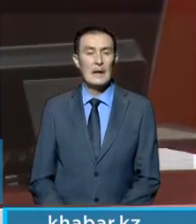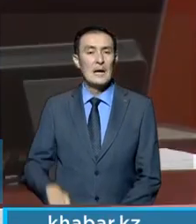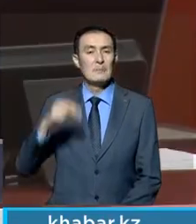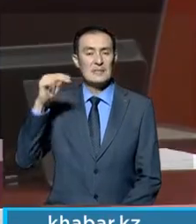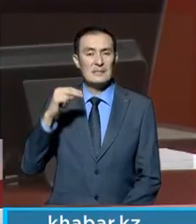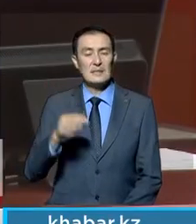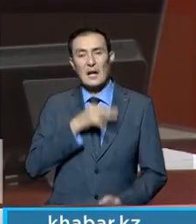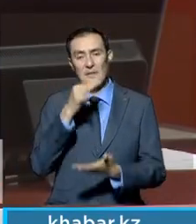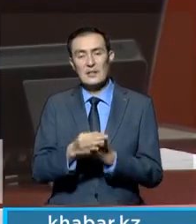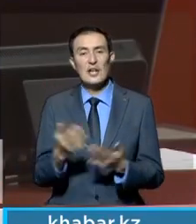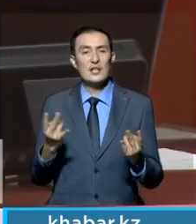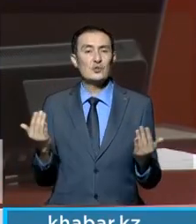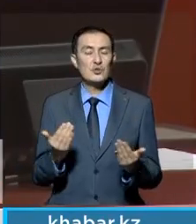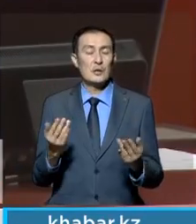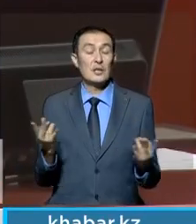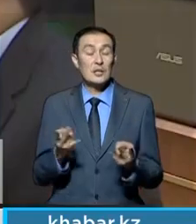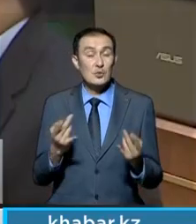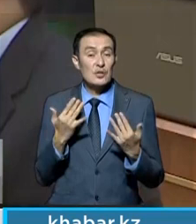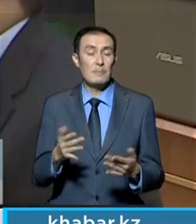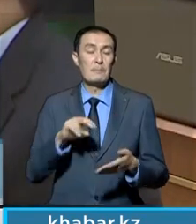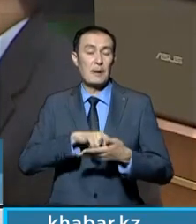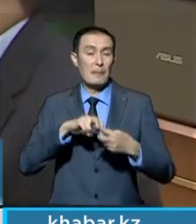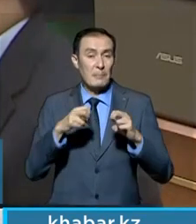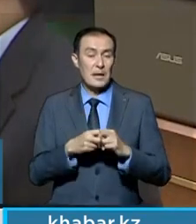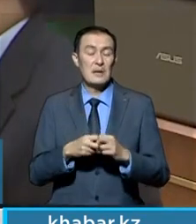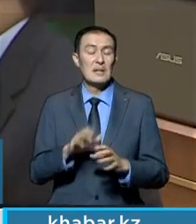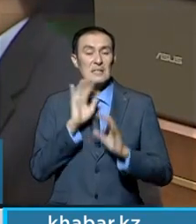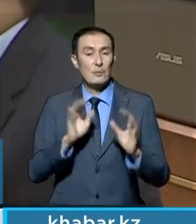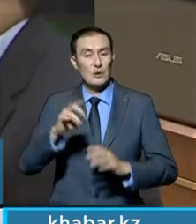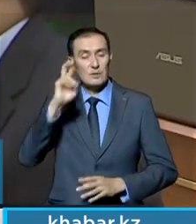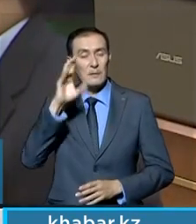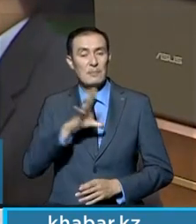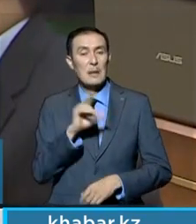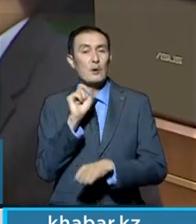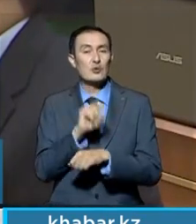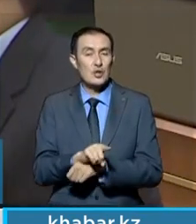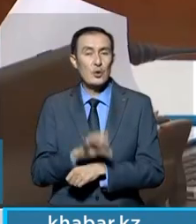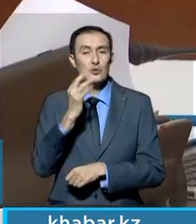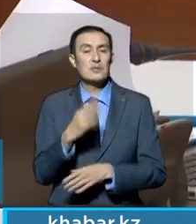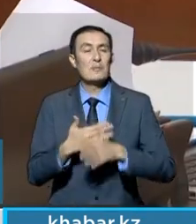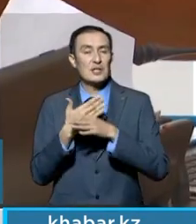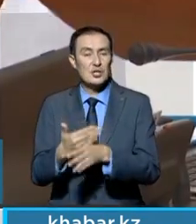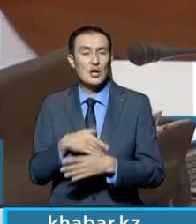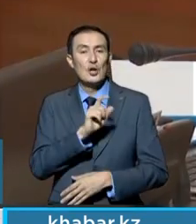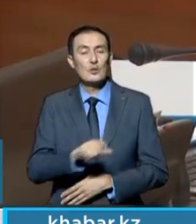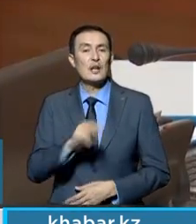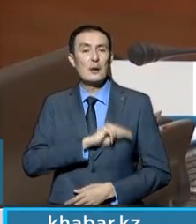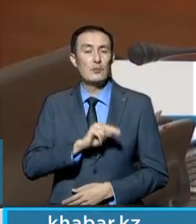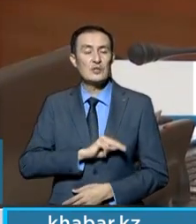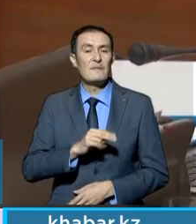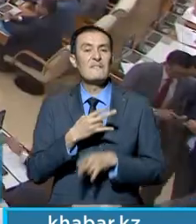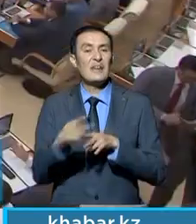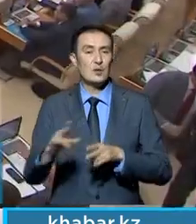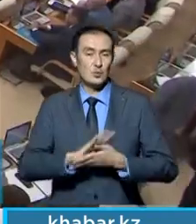Президент дал ответы на все насущные проблемы наших граждан. Настоящим примером заботы государства стало поручение о социальной поддержке людей, работающих во